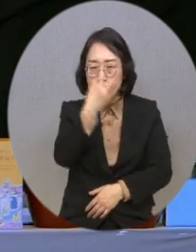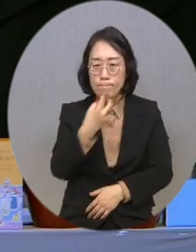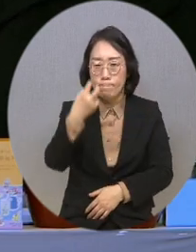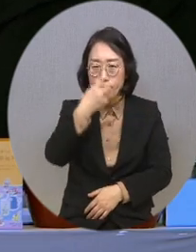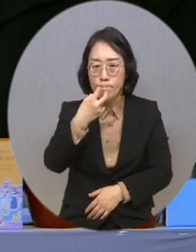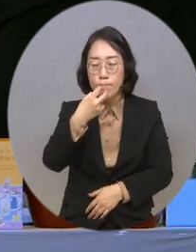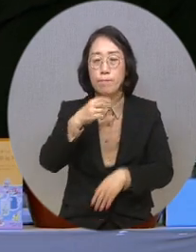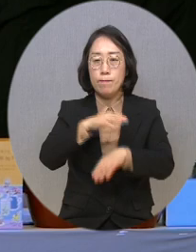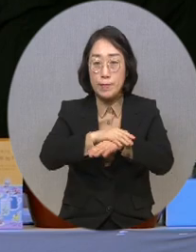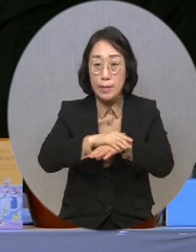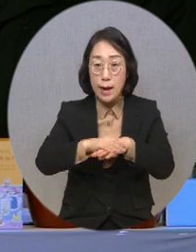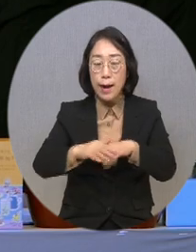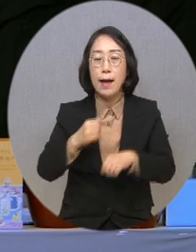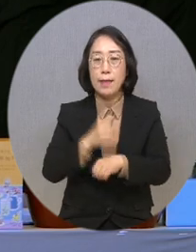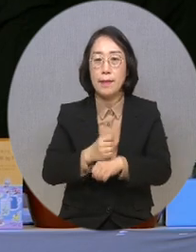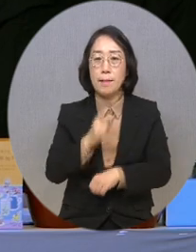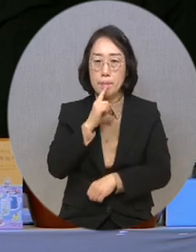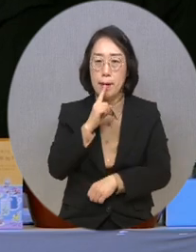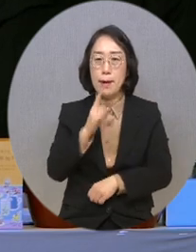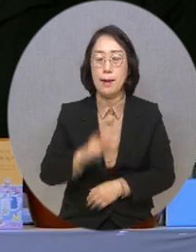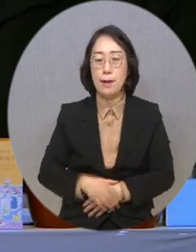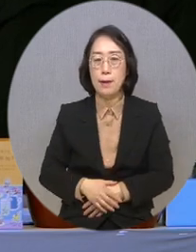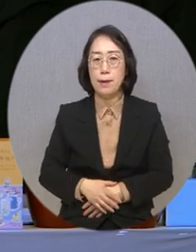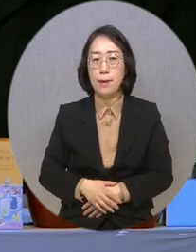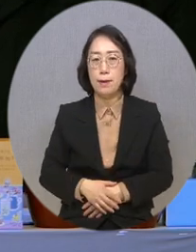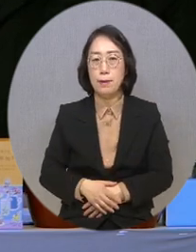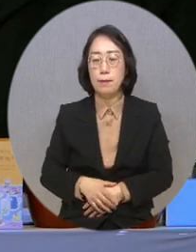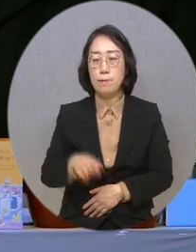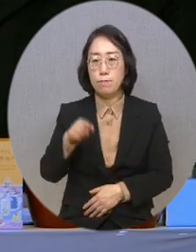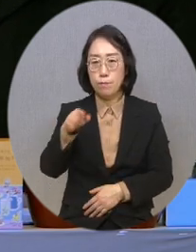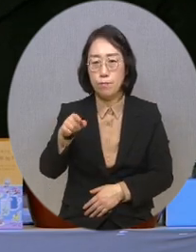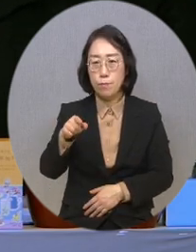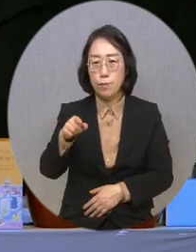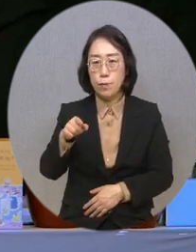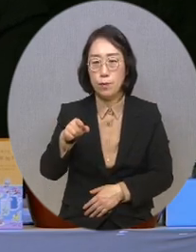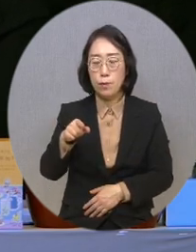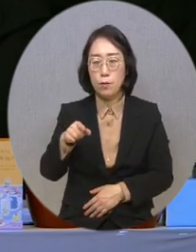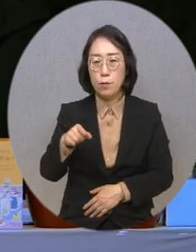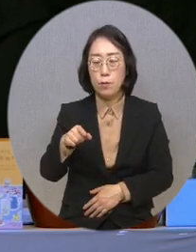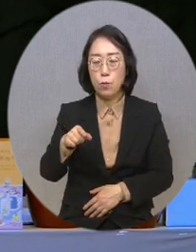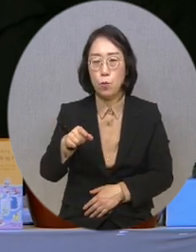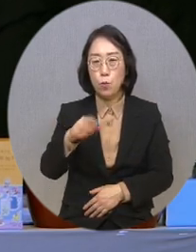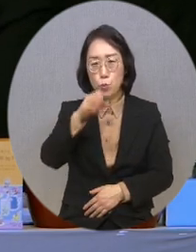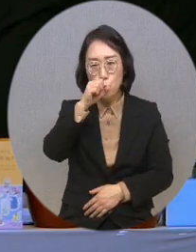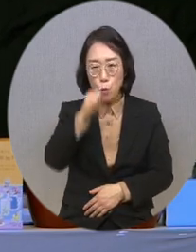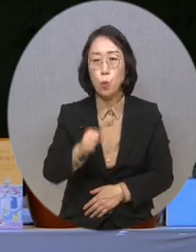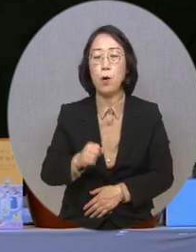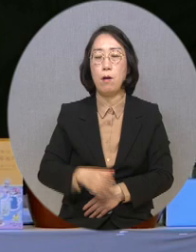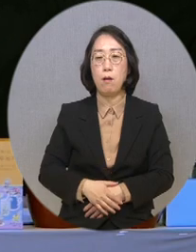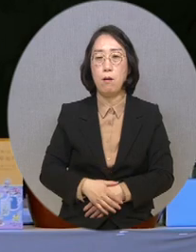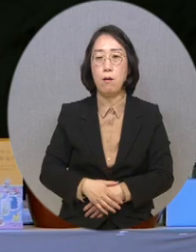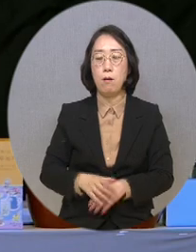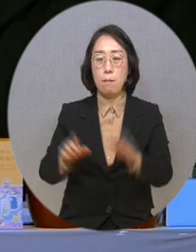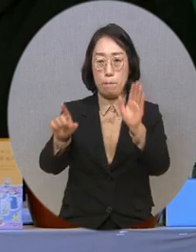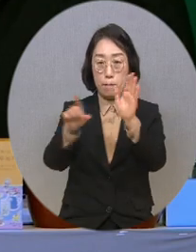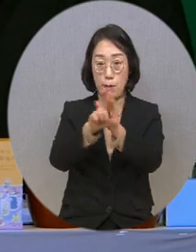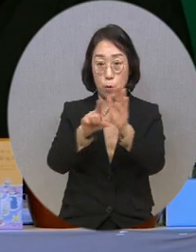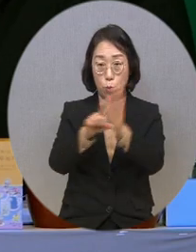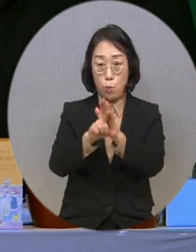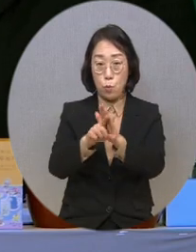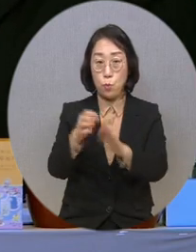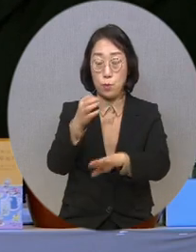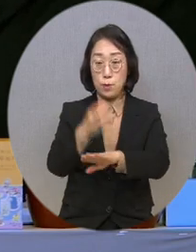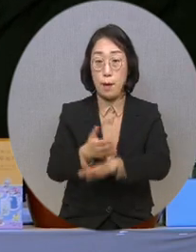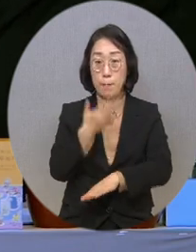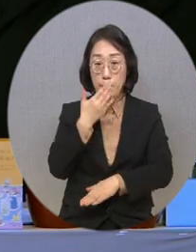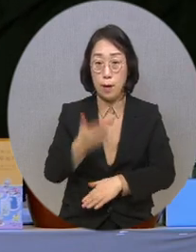관리를 한다는 걸 그러니까 확실히 말씀드린 거죠. 제품이 퀄리티가 굉장합니다. 믿고 사네. 야, 이거 대박 날 것 같아요.